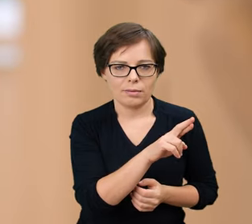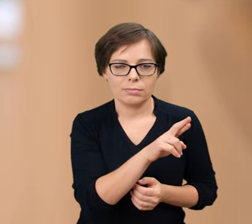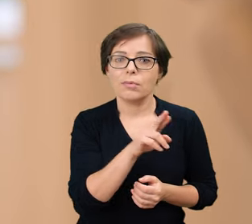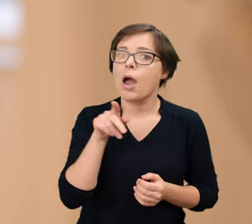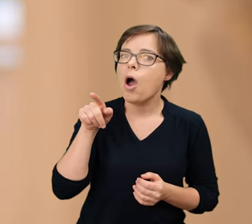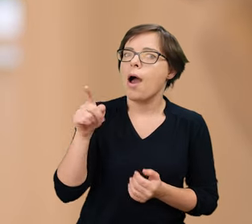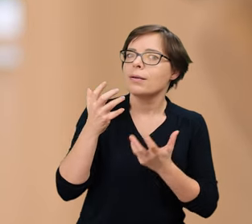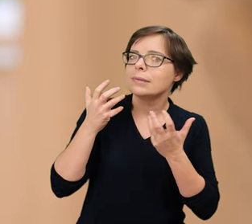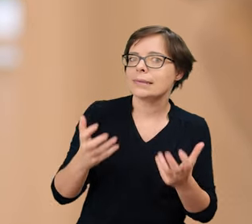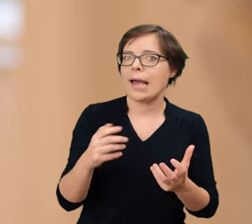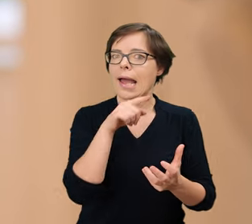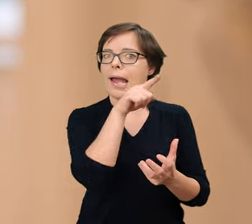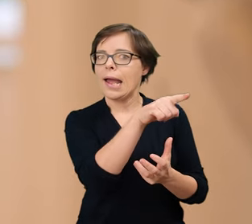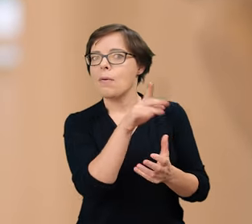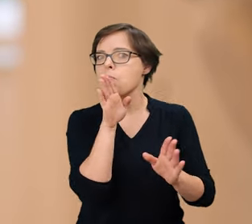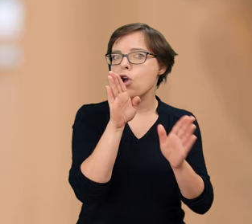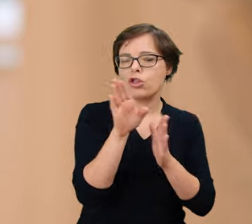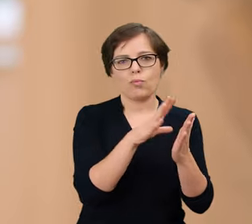na różne sposoby naśladować.